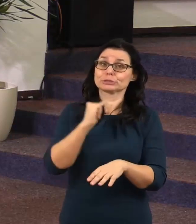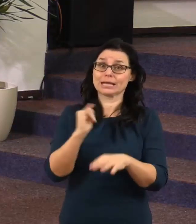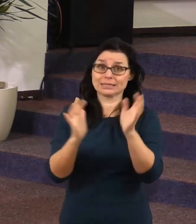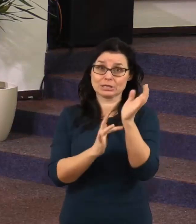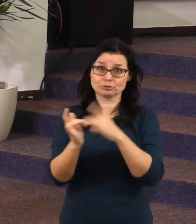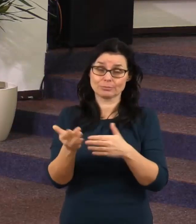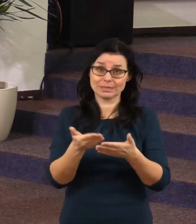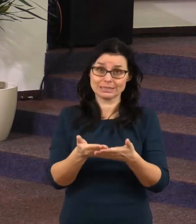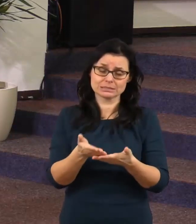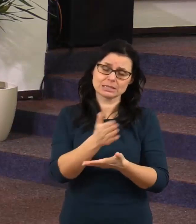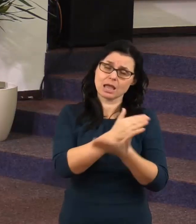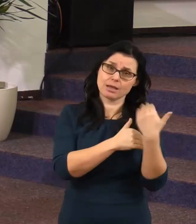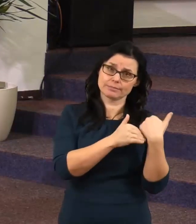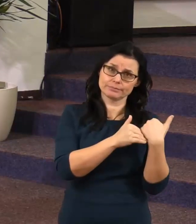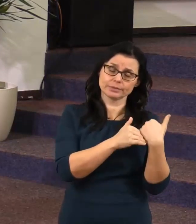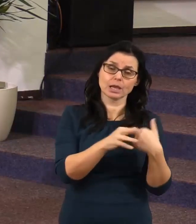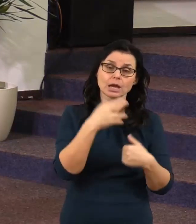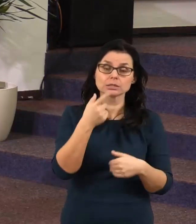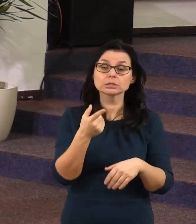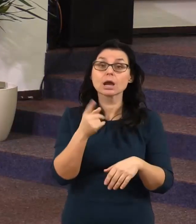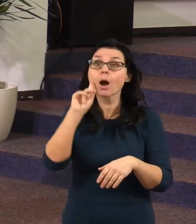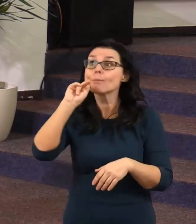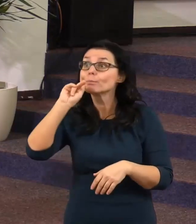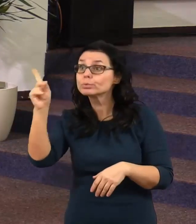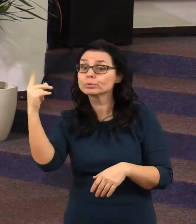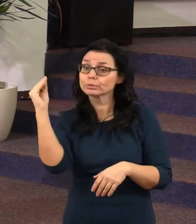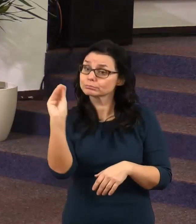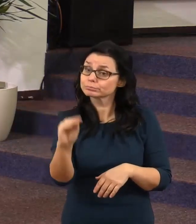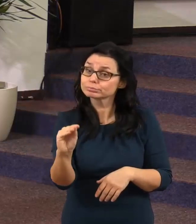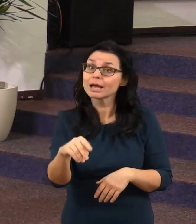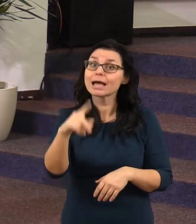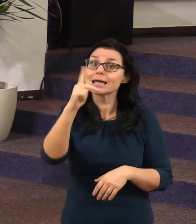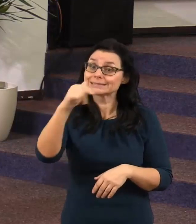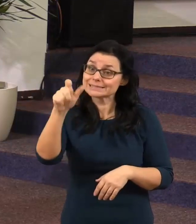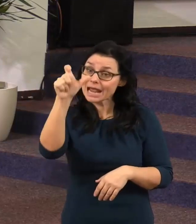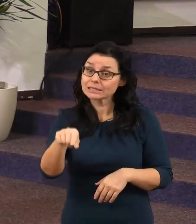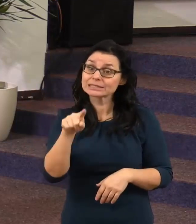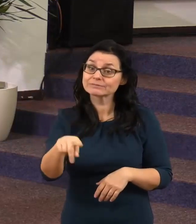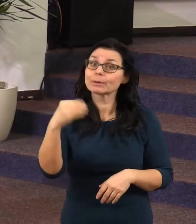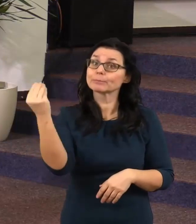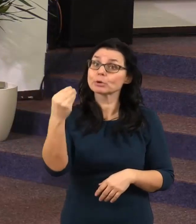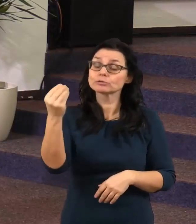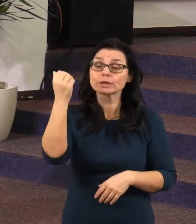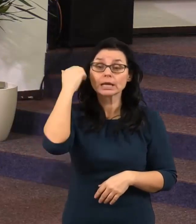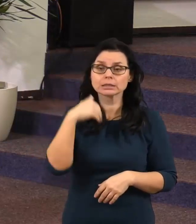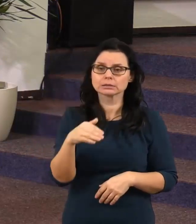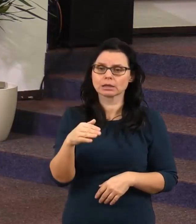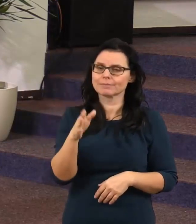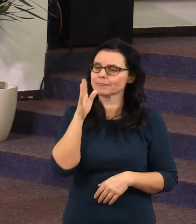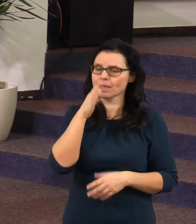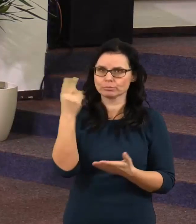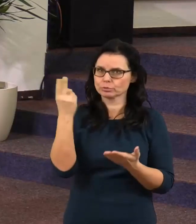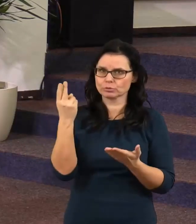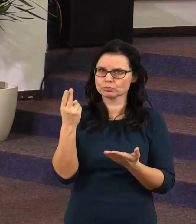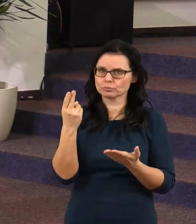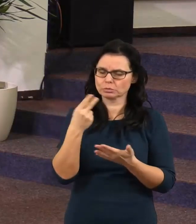A říká mu, Danieli, tvým proroctvím lidé nebudou rozumět.